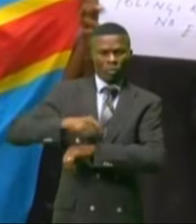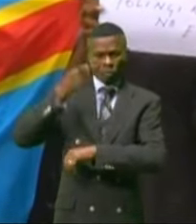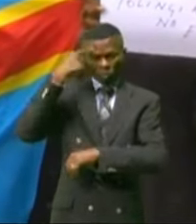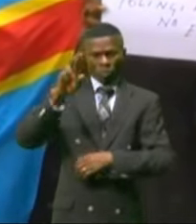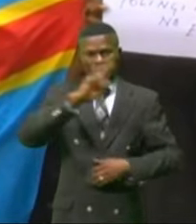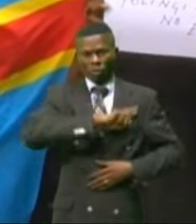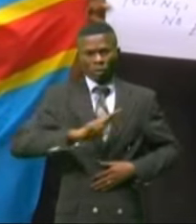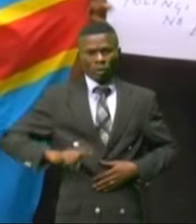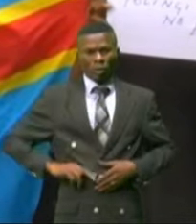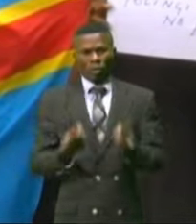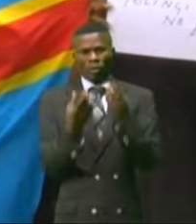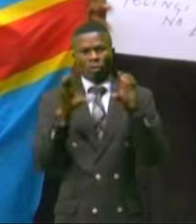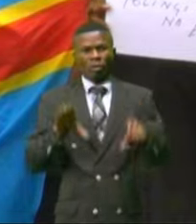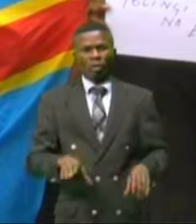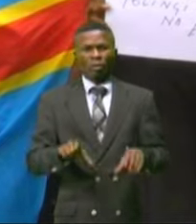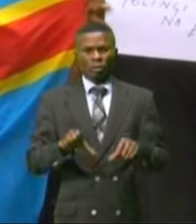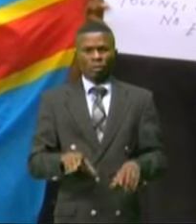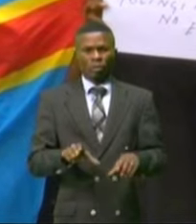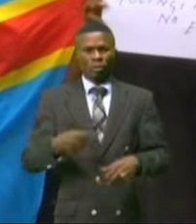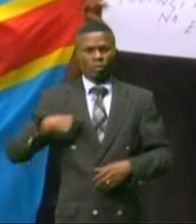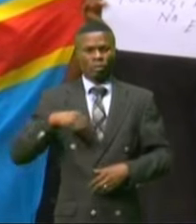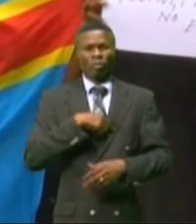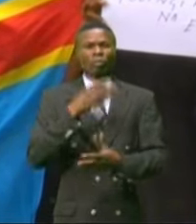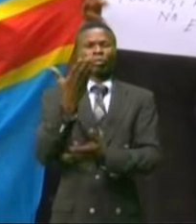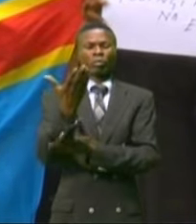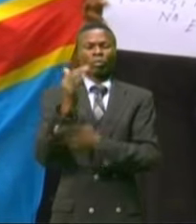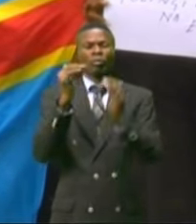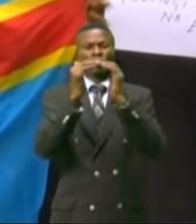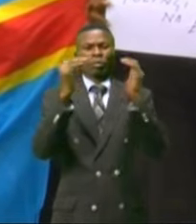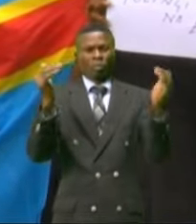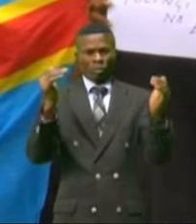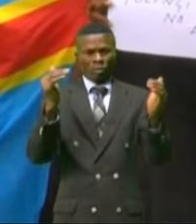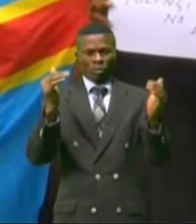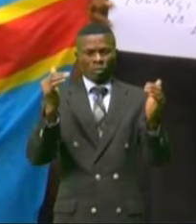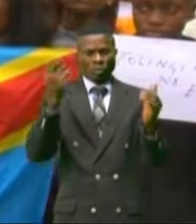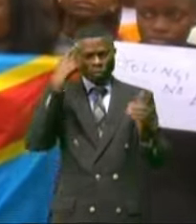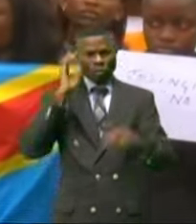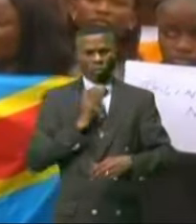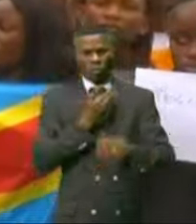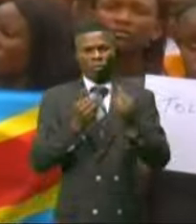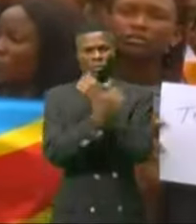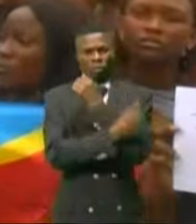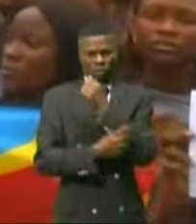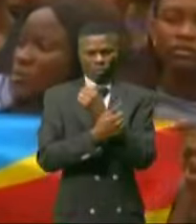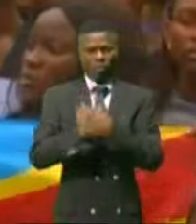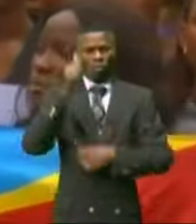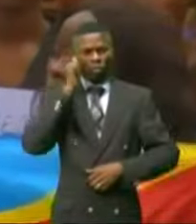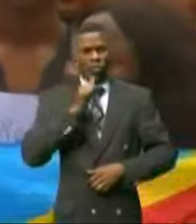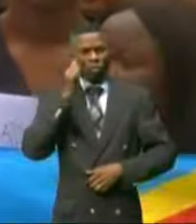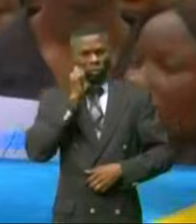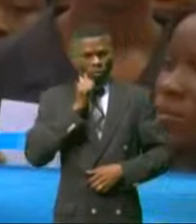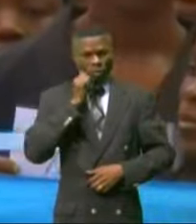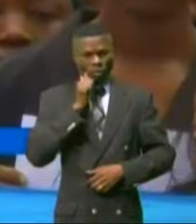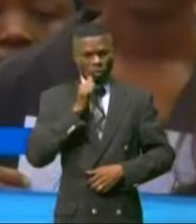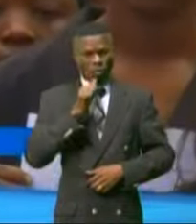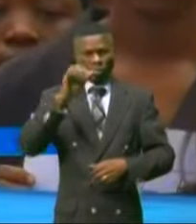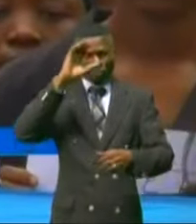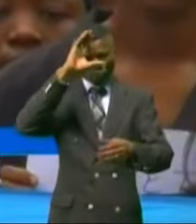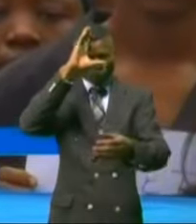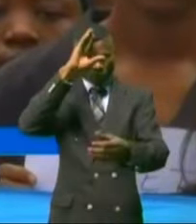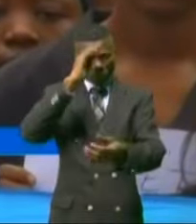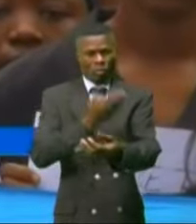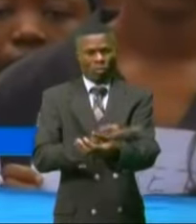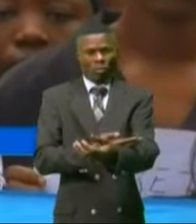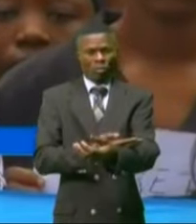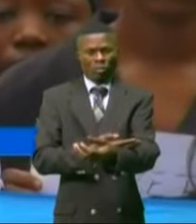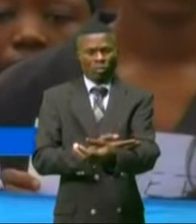République démocratique du Congo. Nous demandons la paix pour notre pays. Les filles et fils de notre